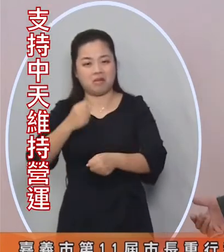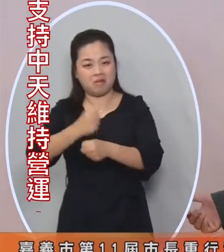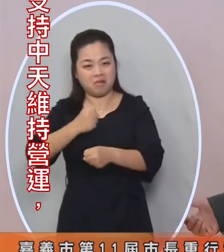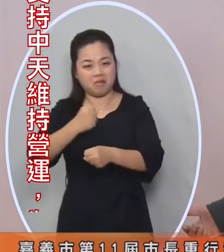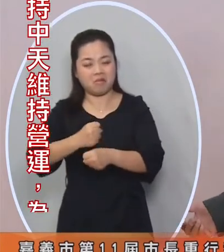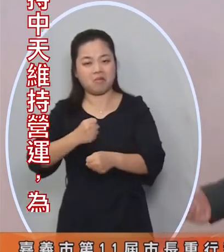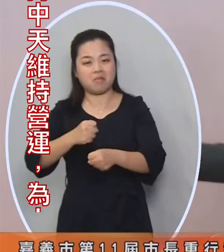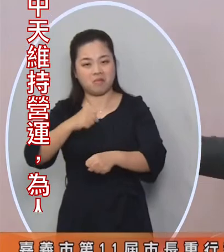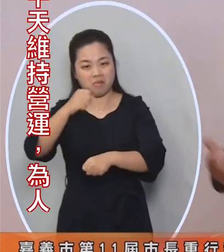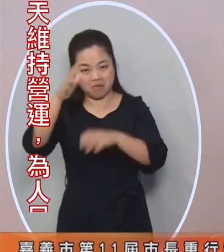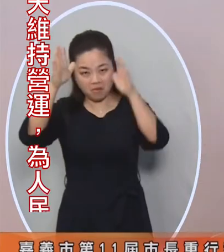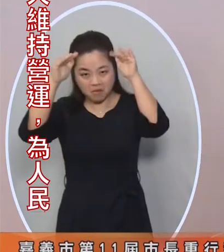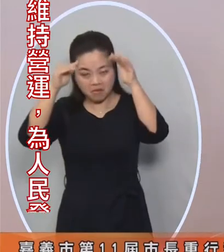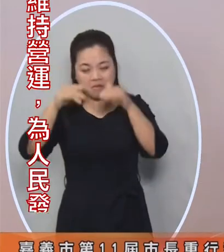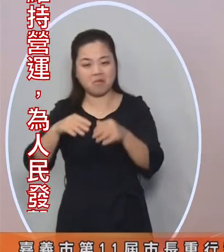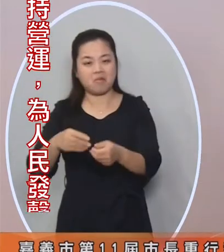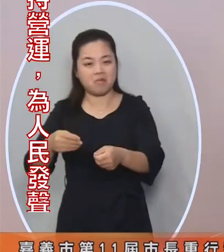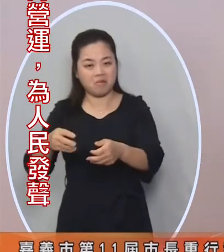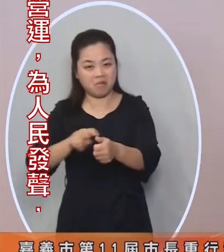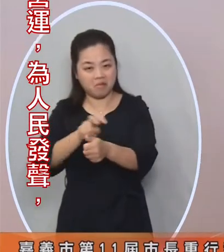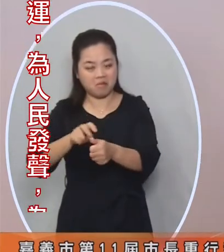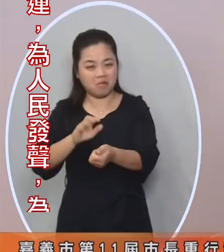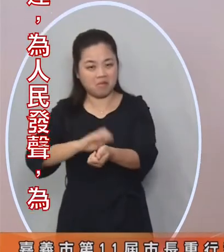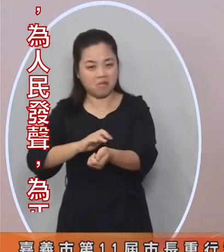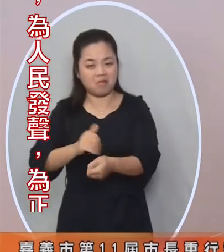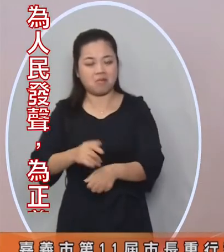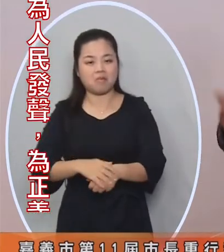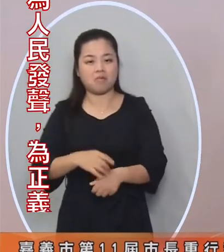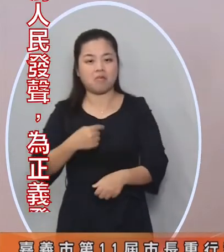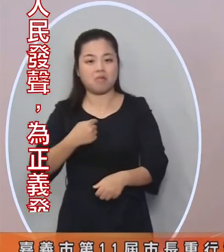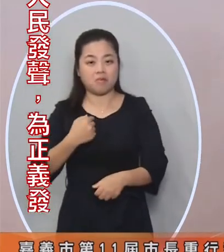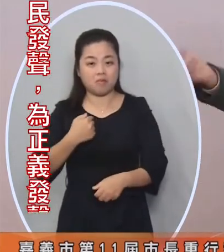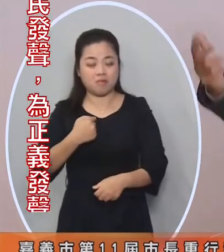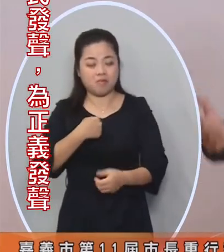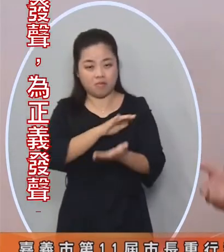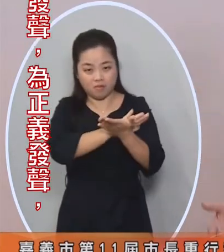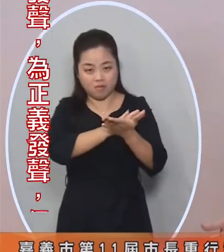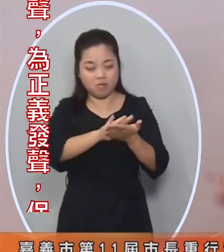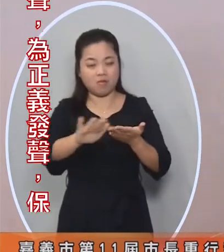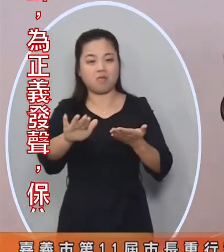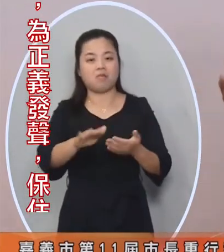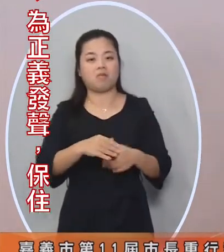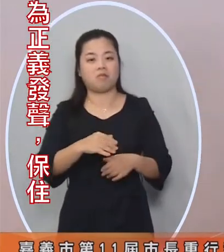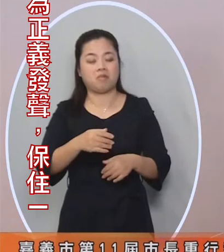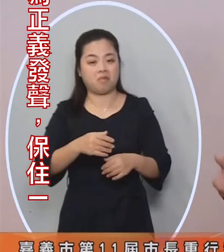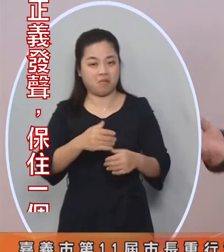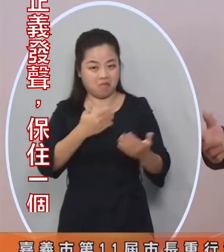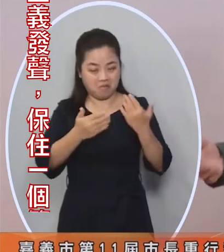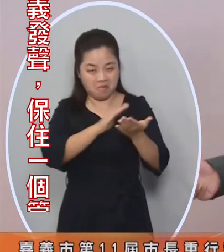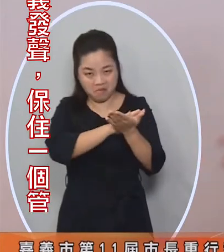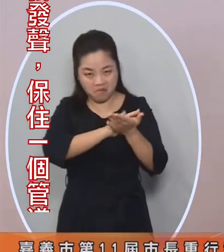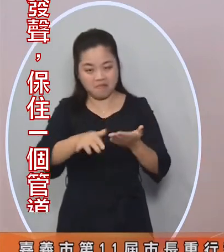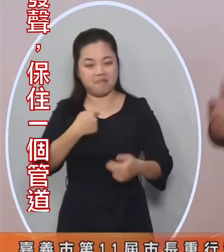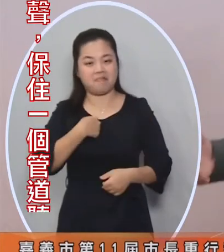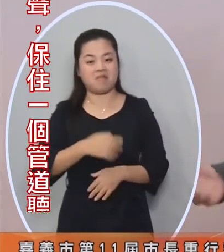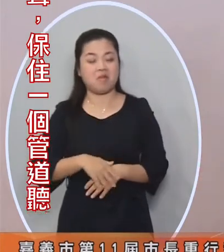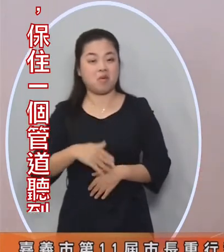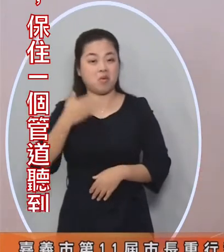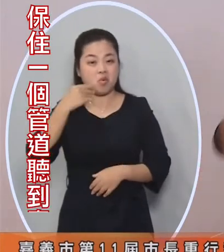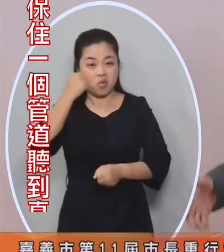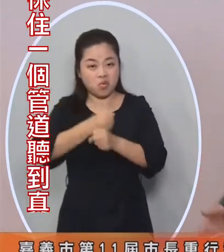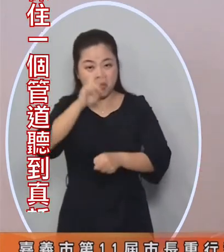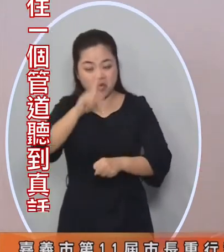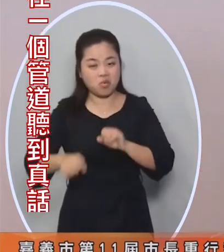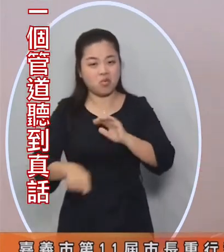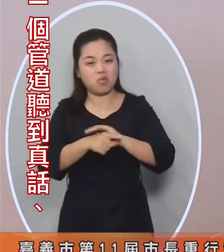清廉无？我无做唔对诶，我做唔对，我就放北去啊，我人啊。一直咧